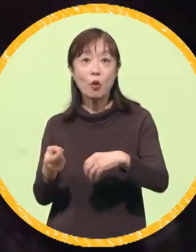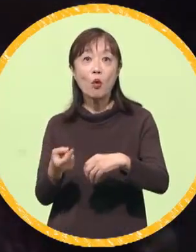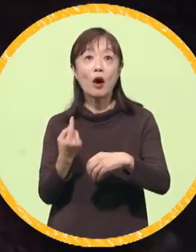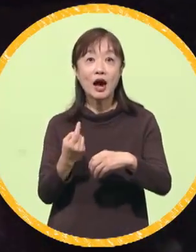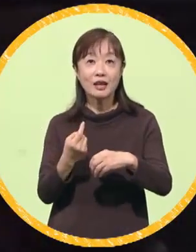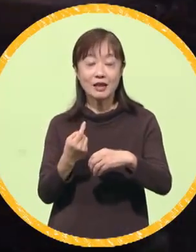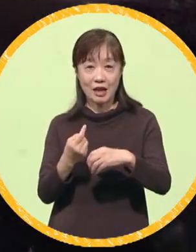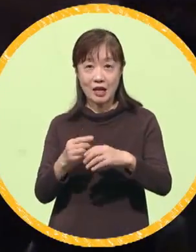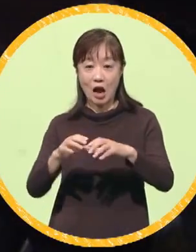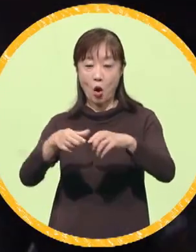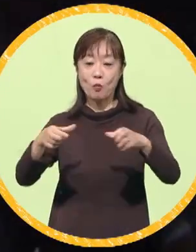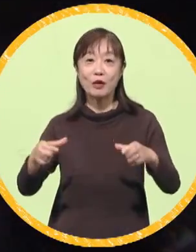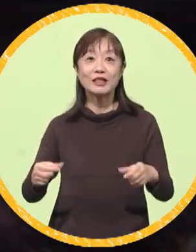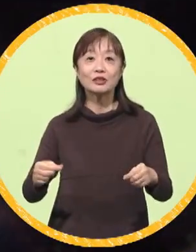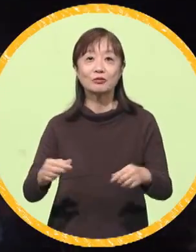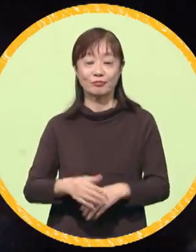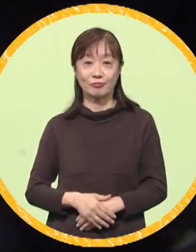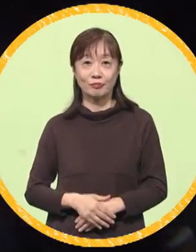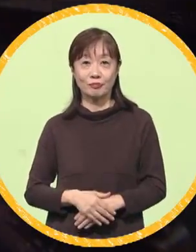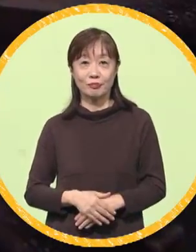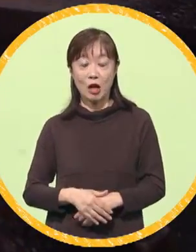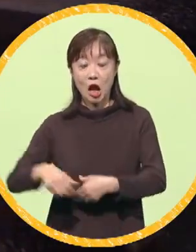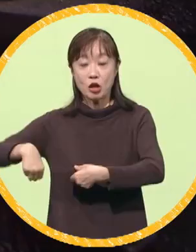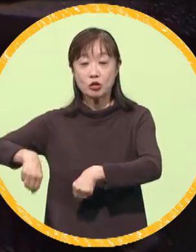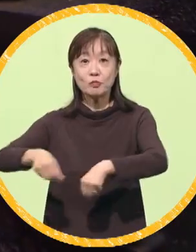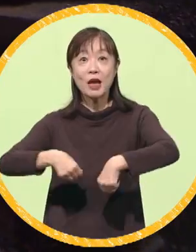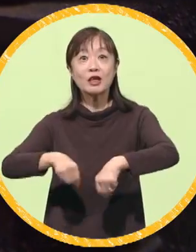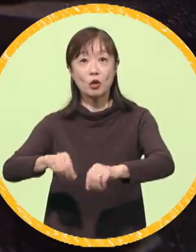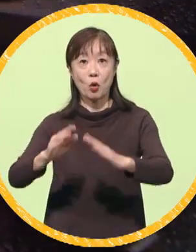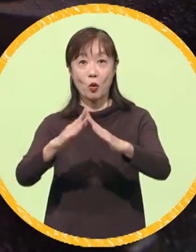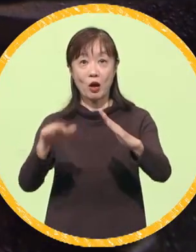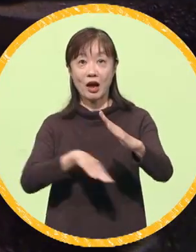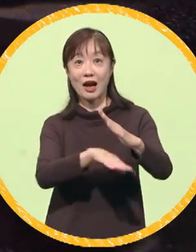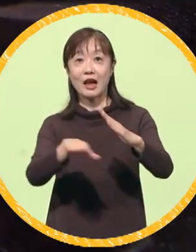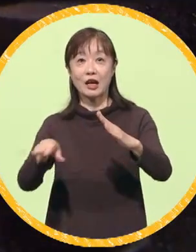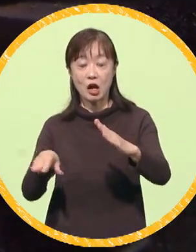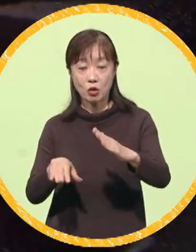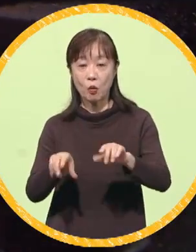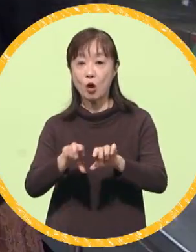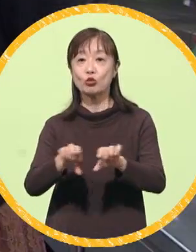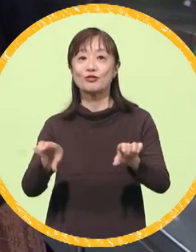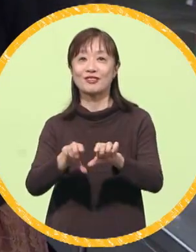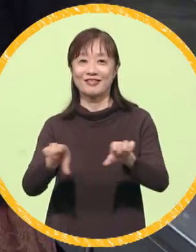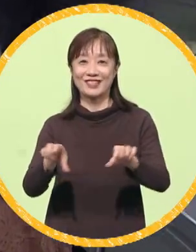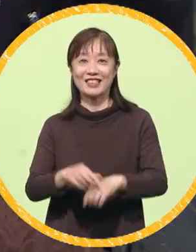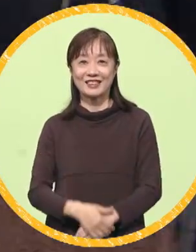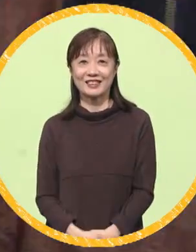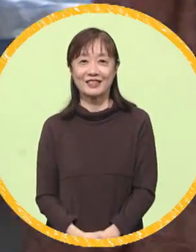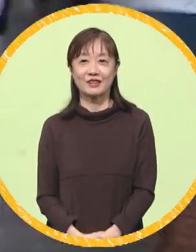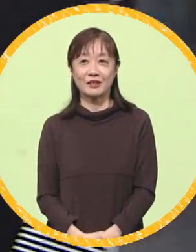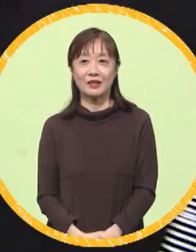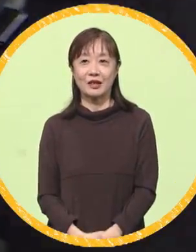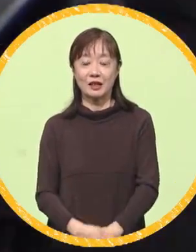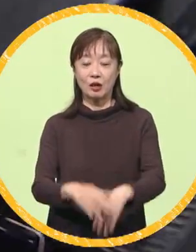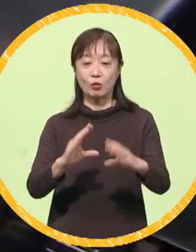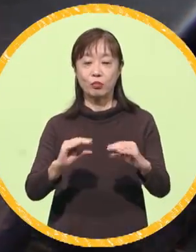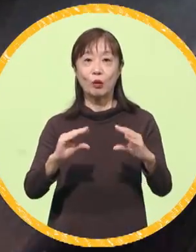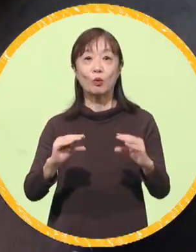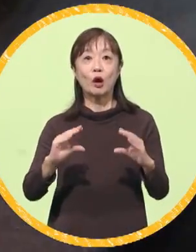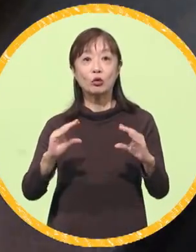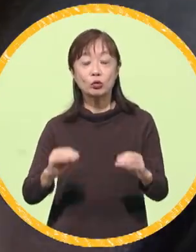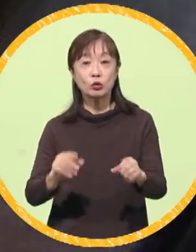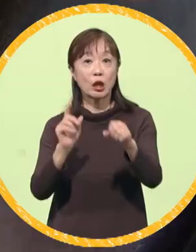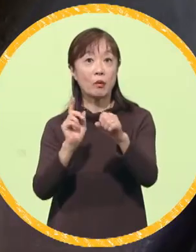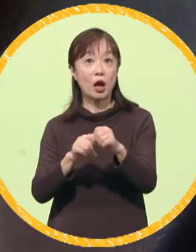の家庭料理でも食べられる代表的なお料理ですね。 ふわふわのオムレツにする